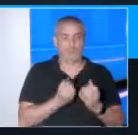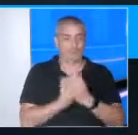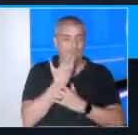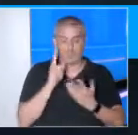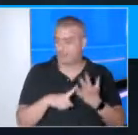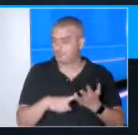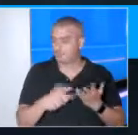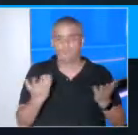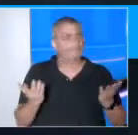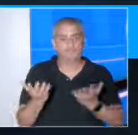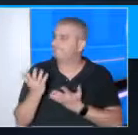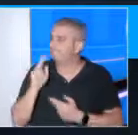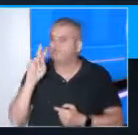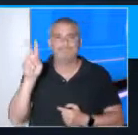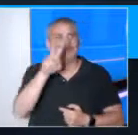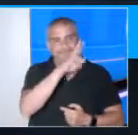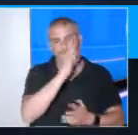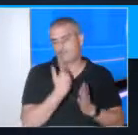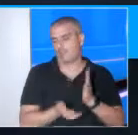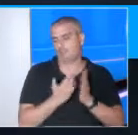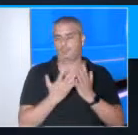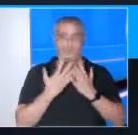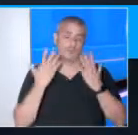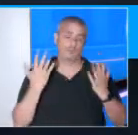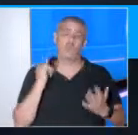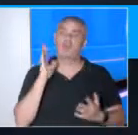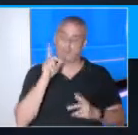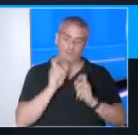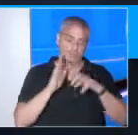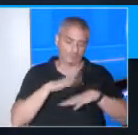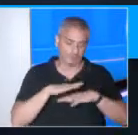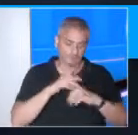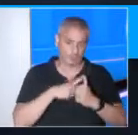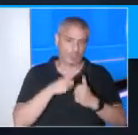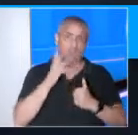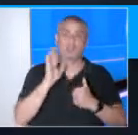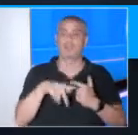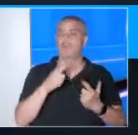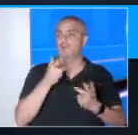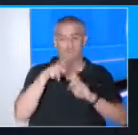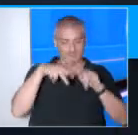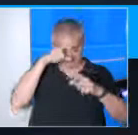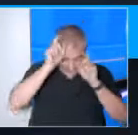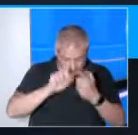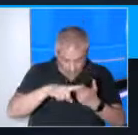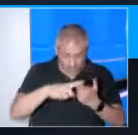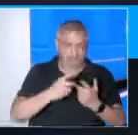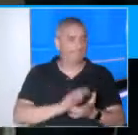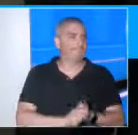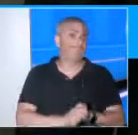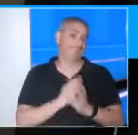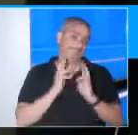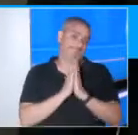בשיקום. איפה שאתה לא מסתכל, יש מחסור מאוד מאוד גדול, כן, גם באנשי המקצוע, בסיעוד. טוב,